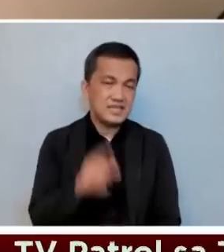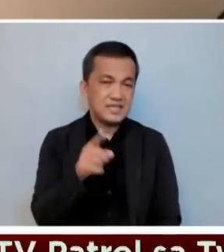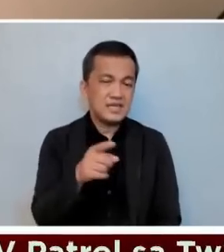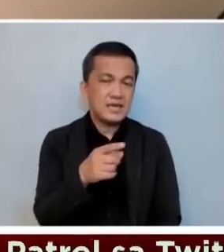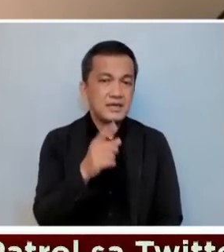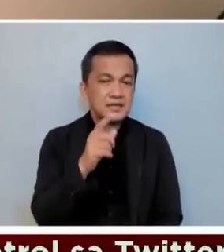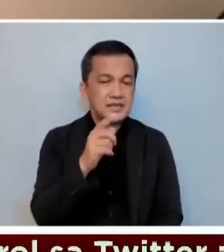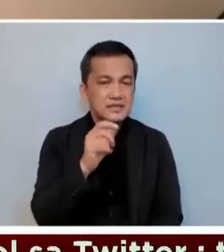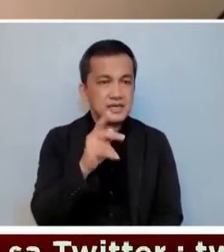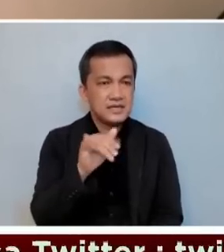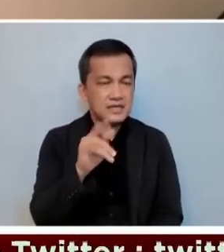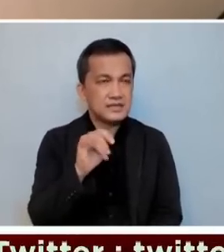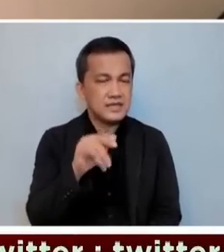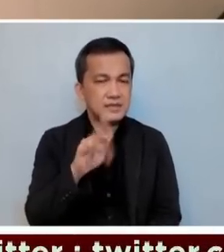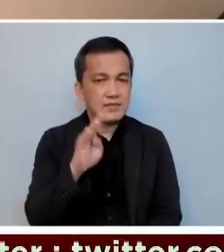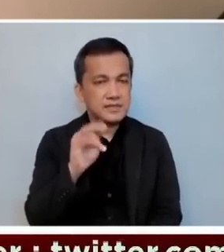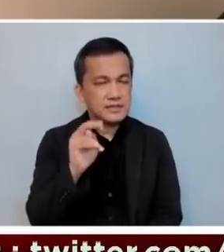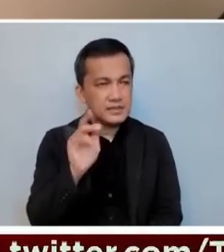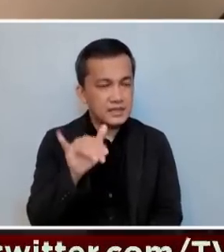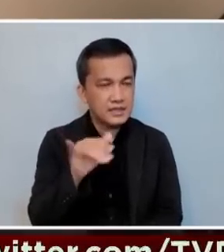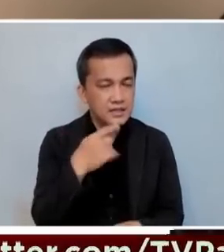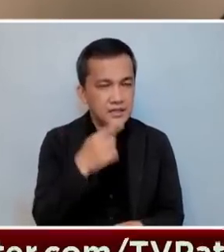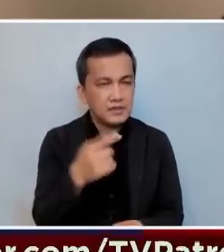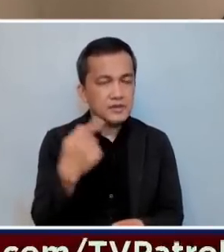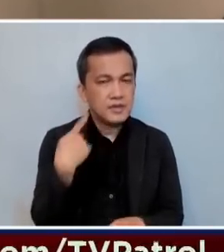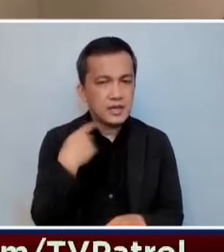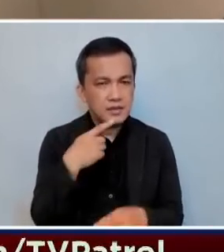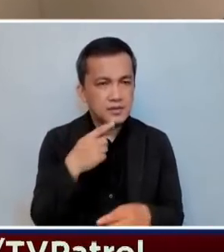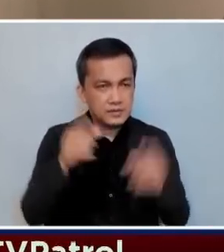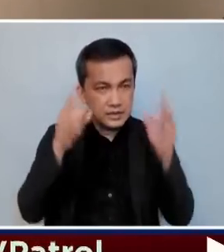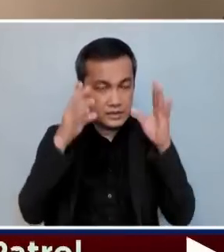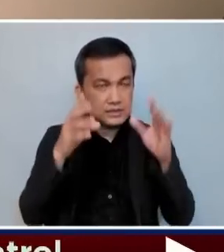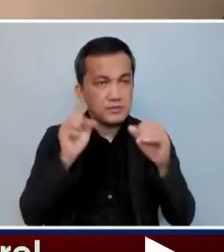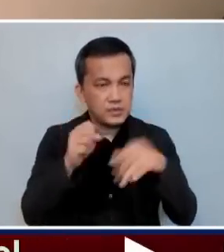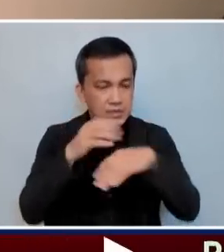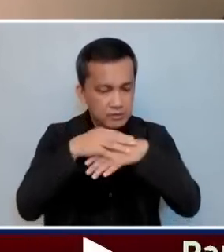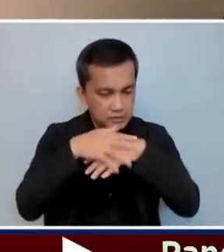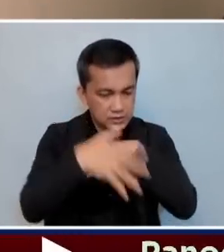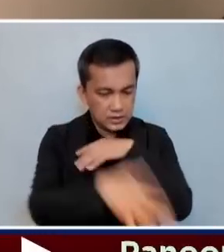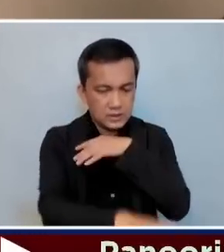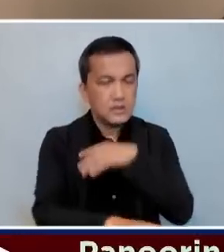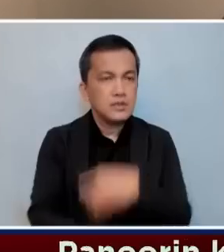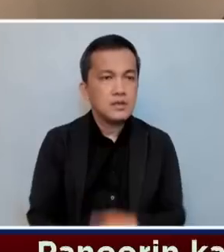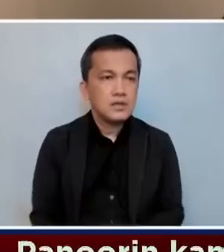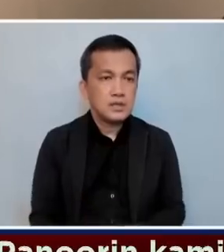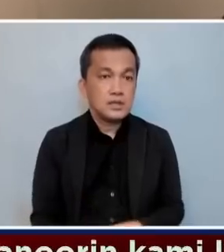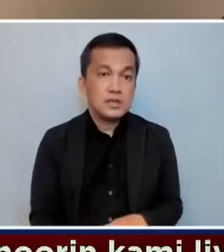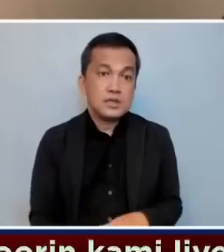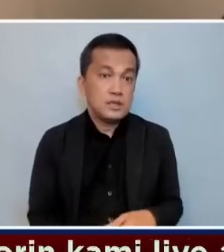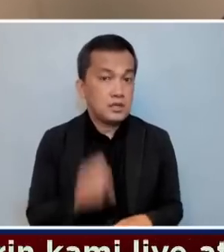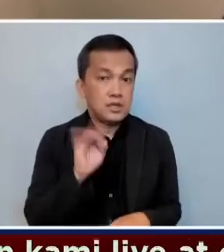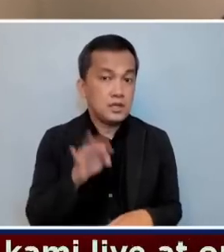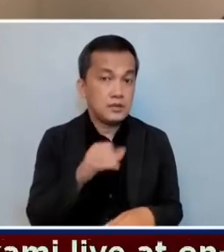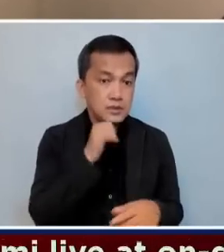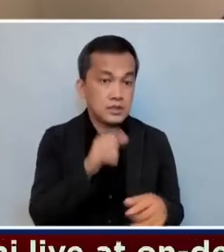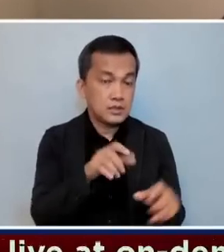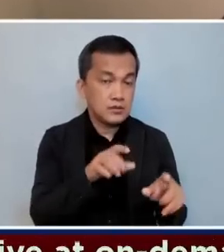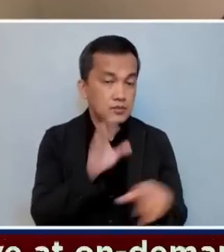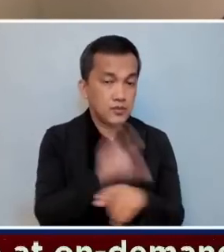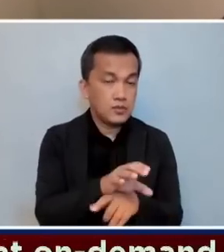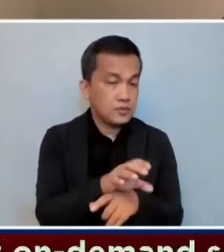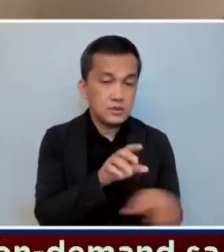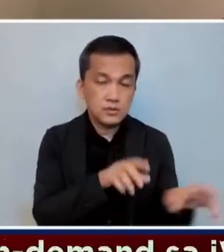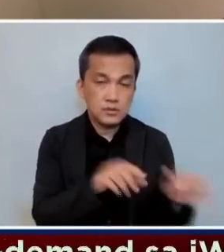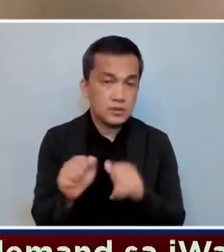Bantay ay may threat po siya for a possible landslide. eh, kung hindi kami magkandak ng force evacuation,